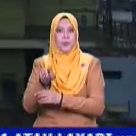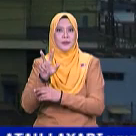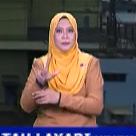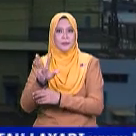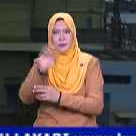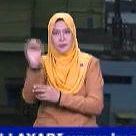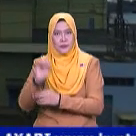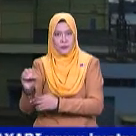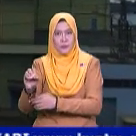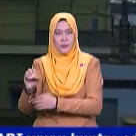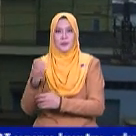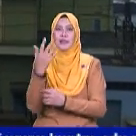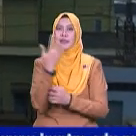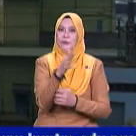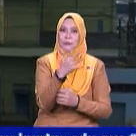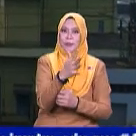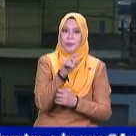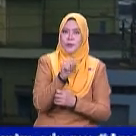26.3%,